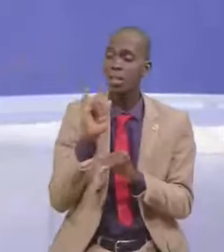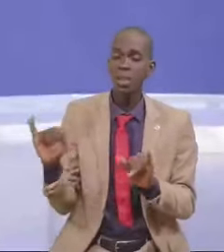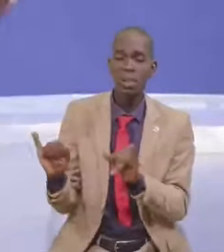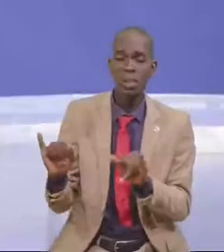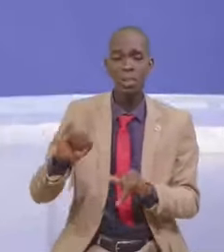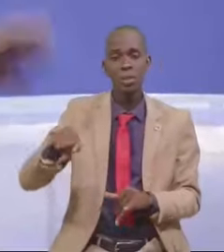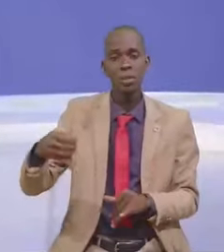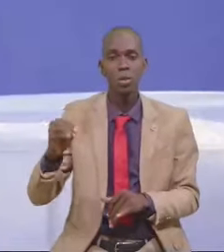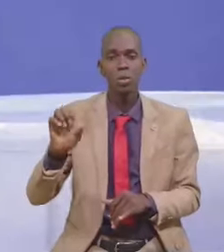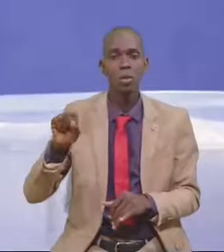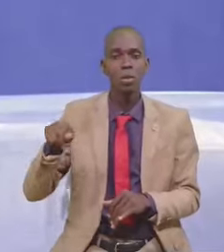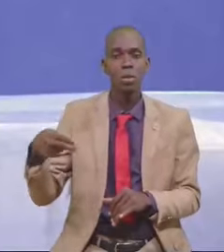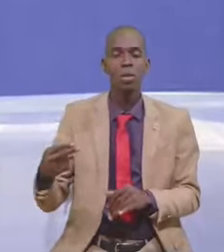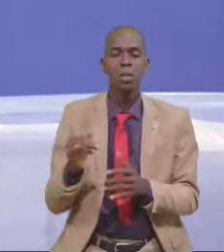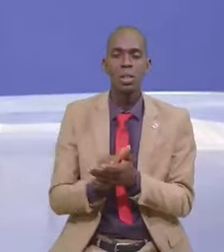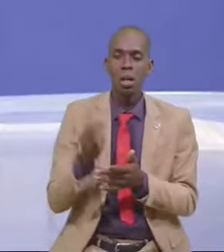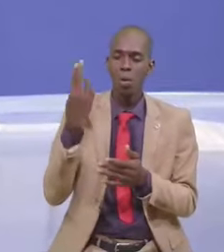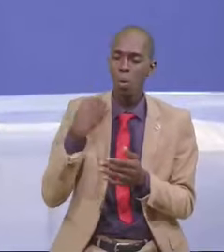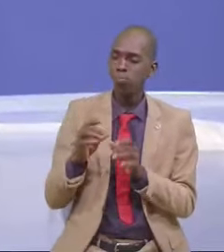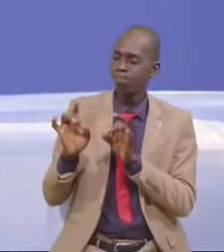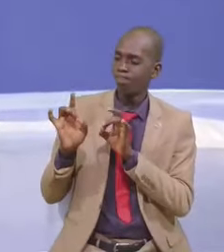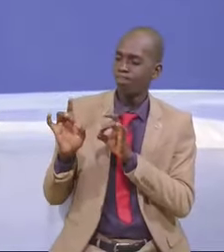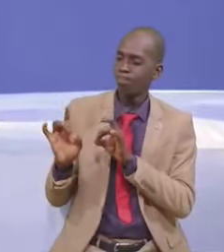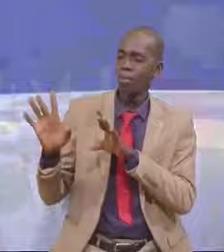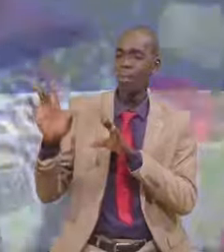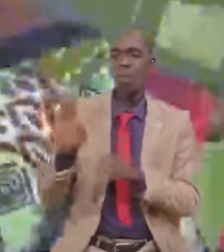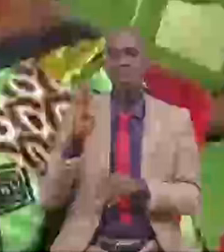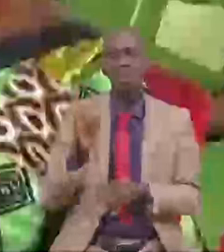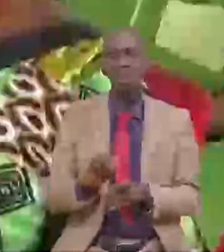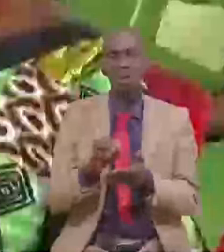Le Joseph qui avait été haï par ses frères.